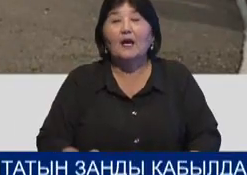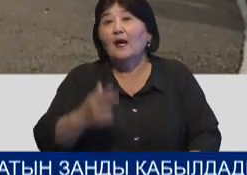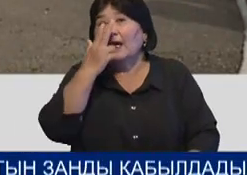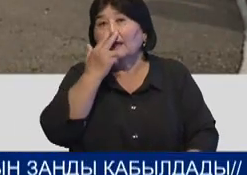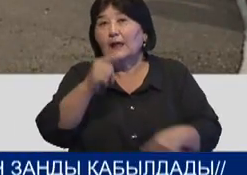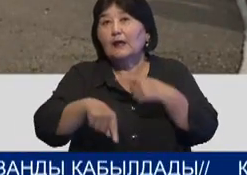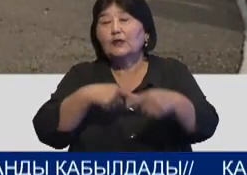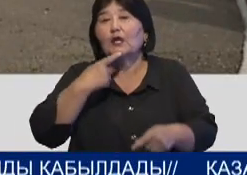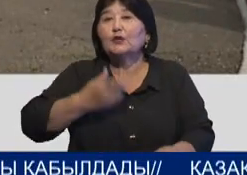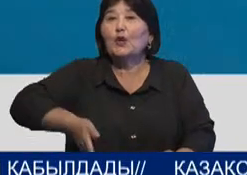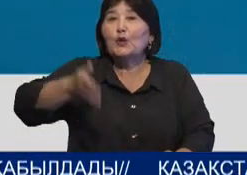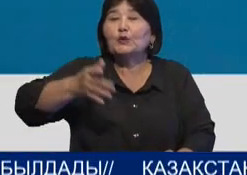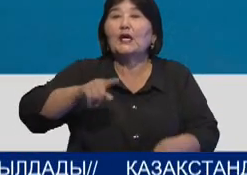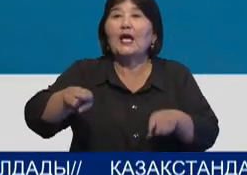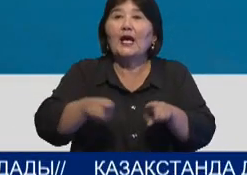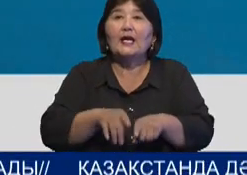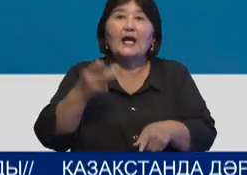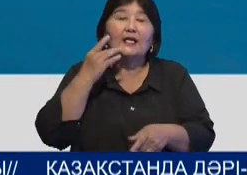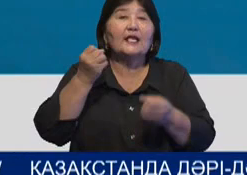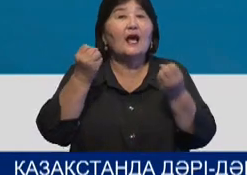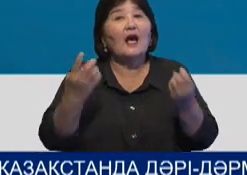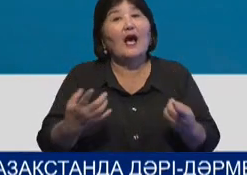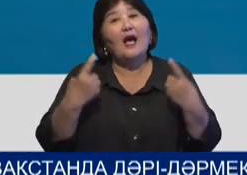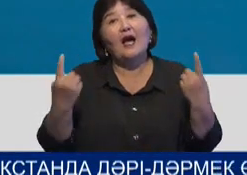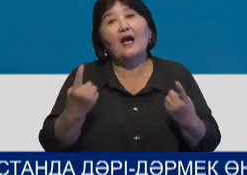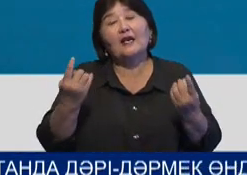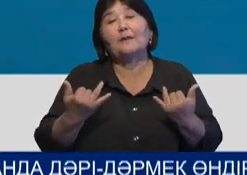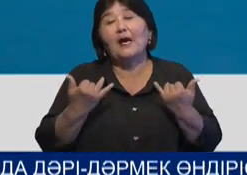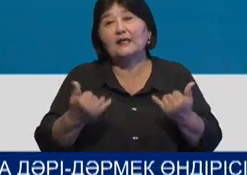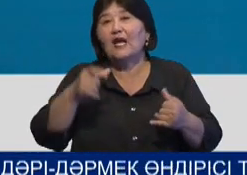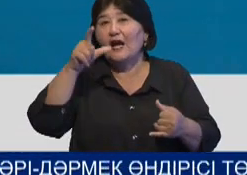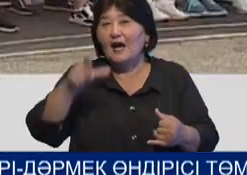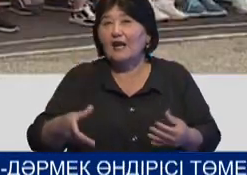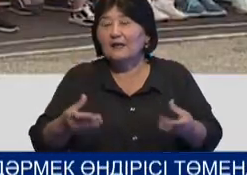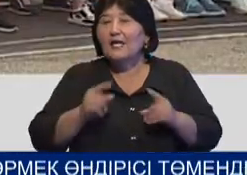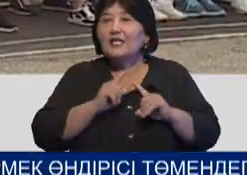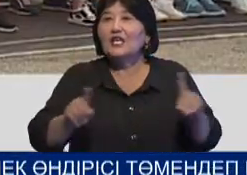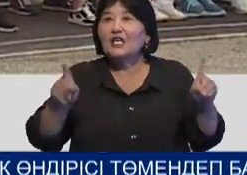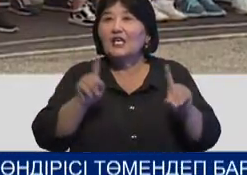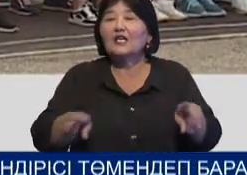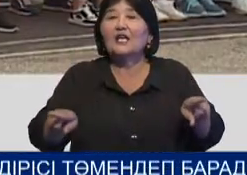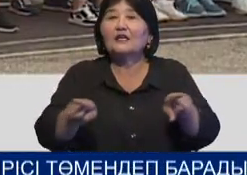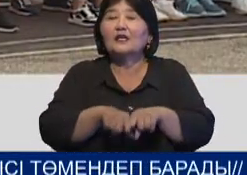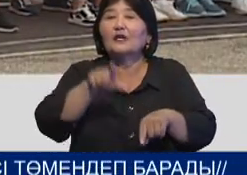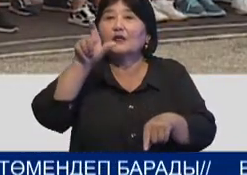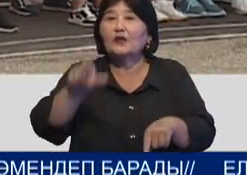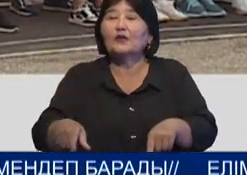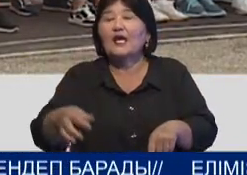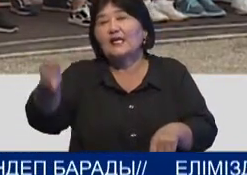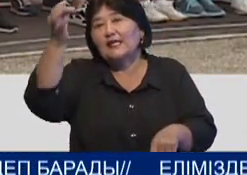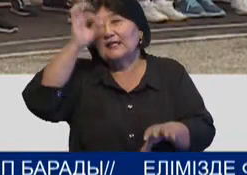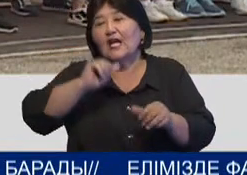Дәстүрлі шарада сөз алғандар әрдайым қарапайымдылығымен, кішіпейілділігімен, адамгершілігімен ерекшеленген қос тұлға туралы естеліктер